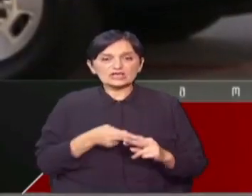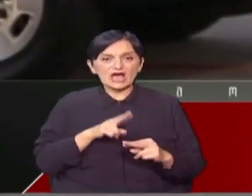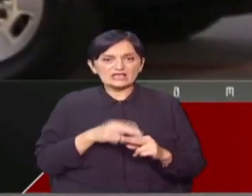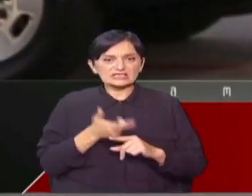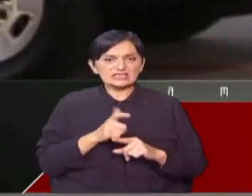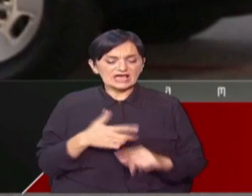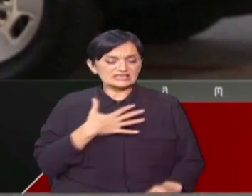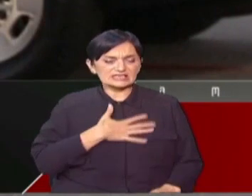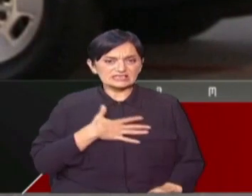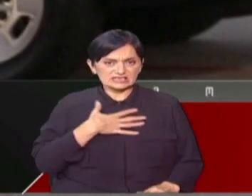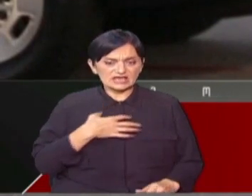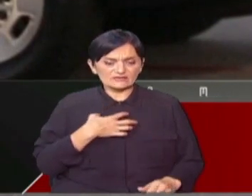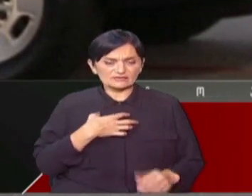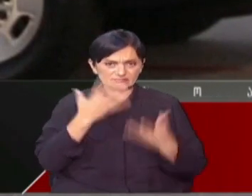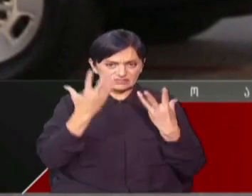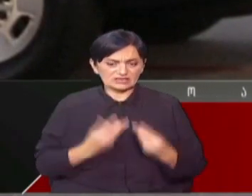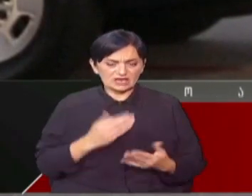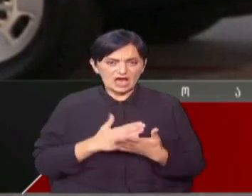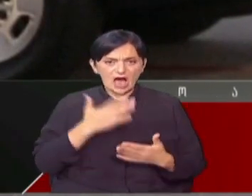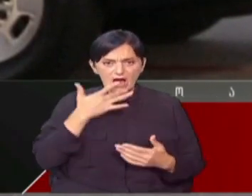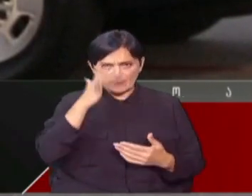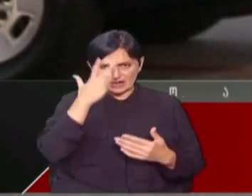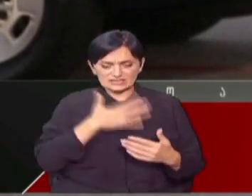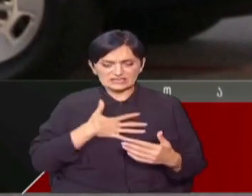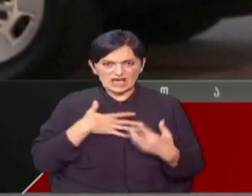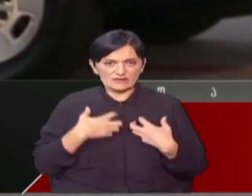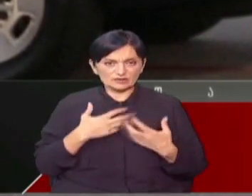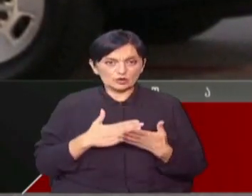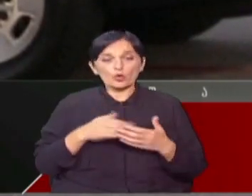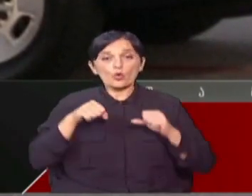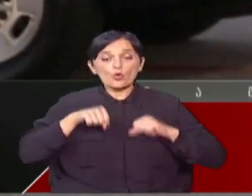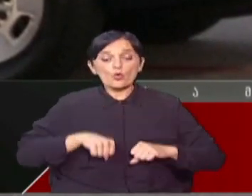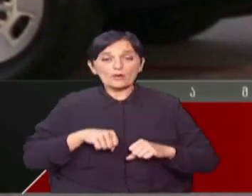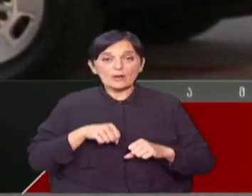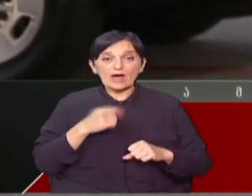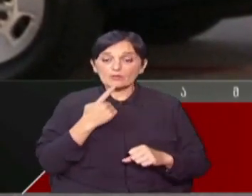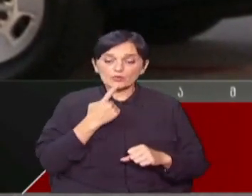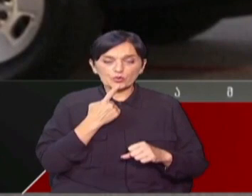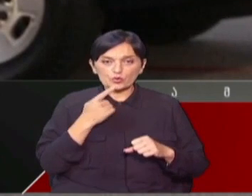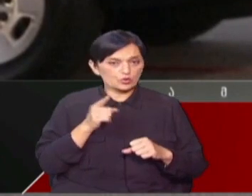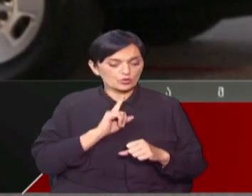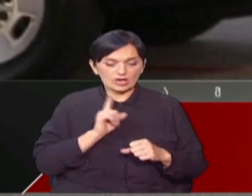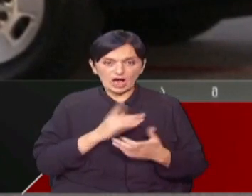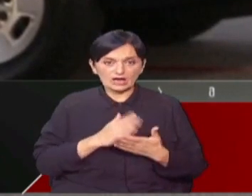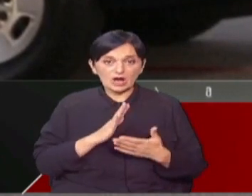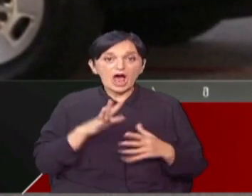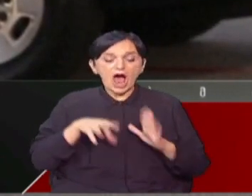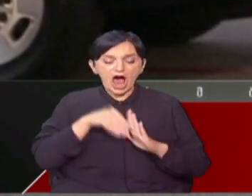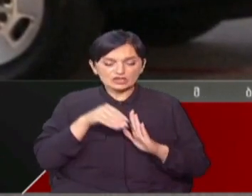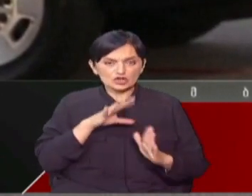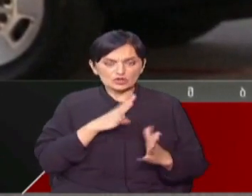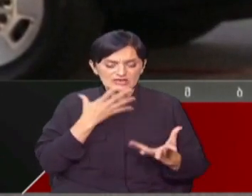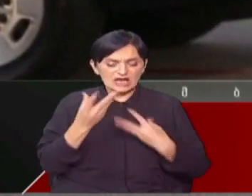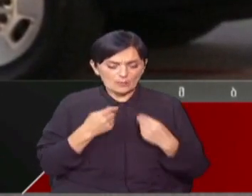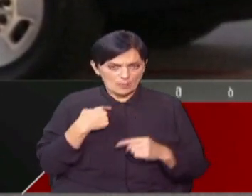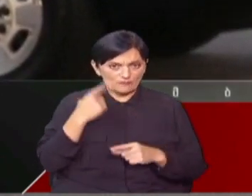ძალიან სევდიანი დღე ამერიკისთვის. ეს არასდროს უნდა მომხდარიყო. უნდა გქონდეს უფლება არჩევნებში ეჭვი შეიტანო. Მე ვფიქრობდი, რომ არჩევნები იყო გაყალბებული,